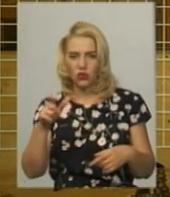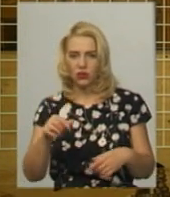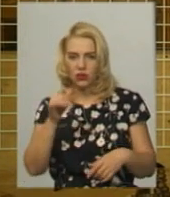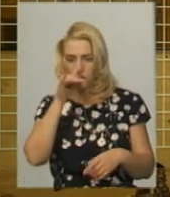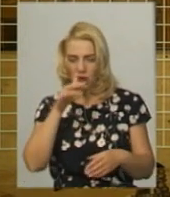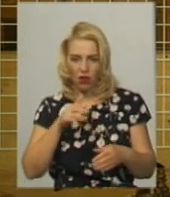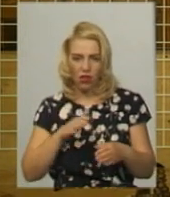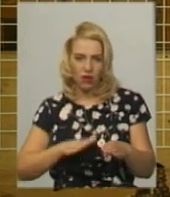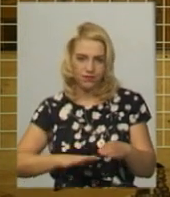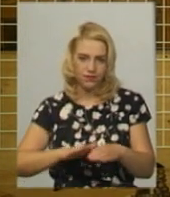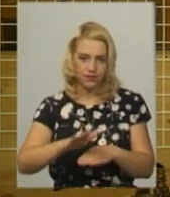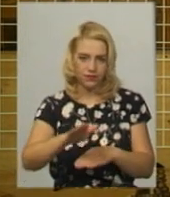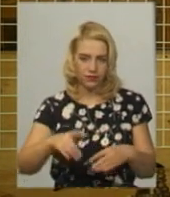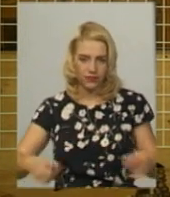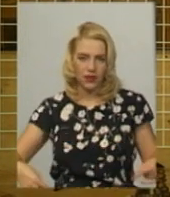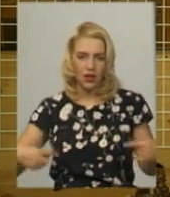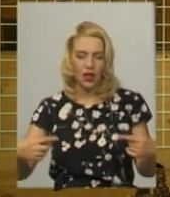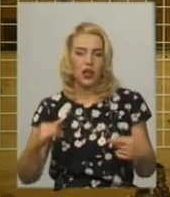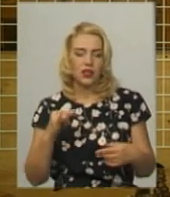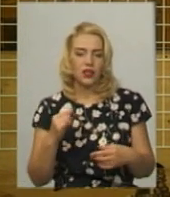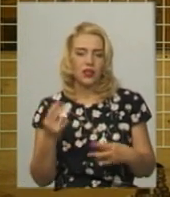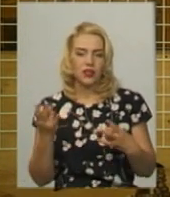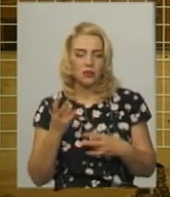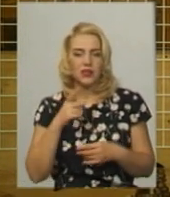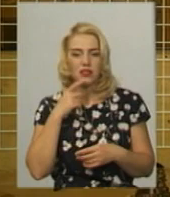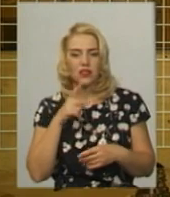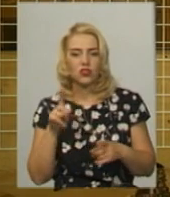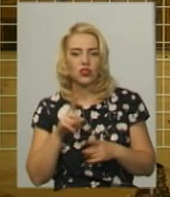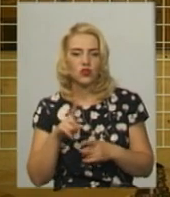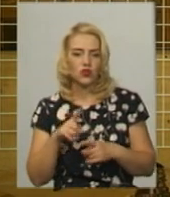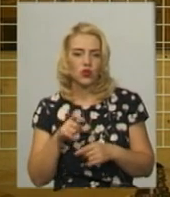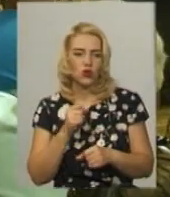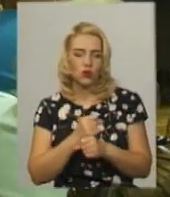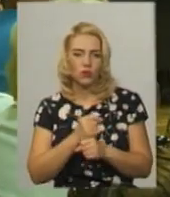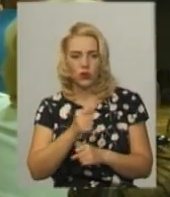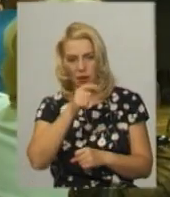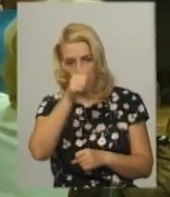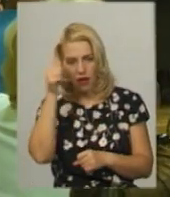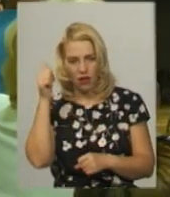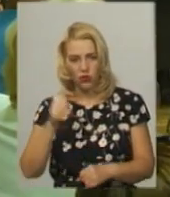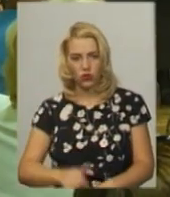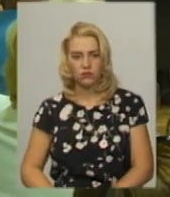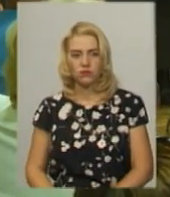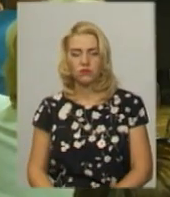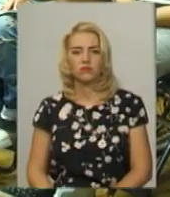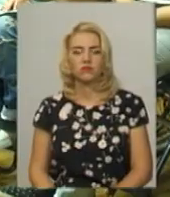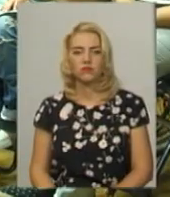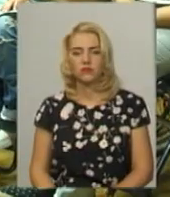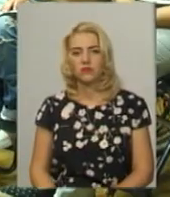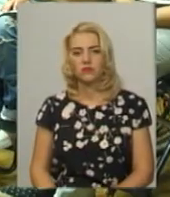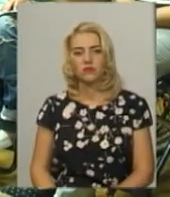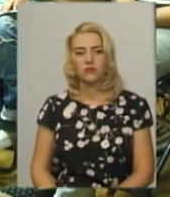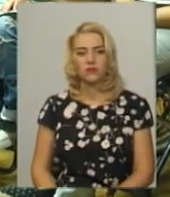чином. Варто зазначити, що роботи ще досить таки багато. Тетяна Ворожцова, Дем'ян Цегульник. Новини